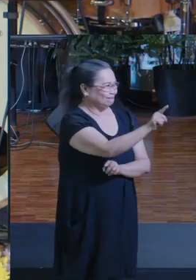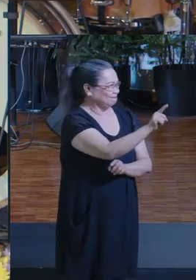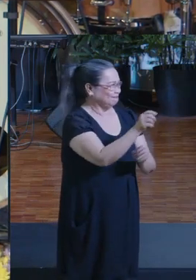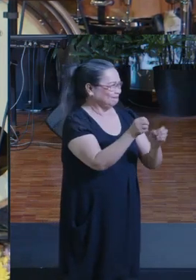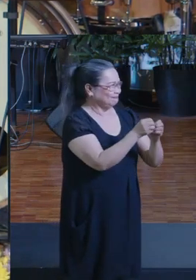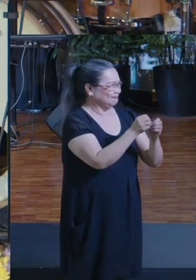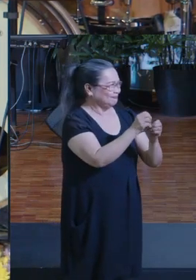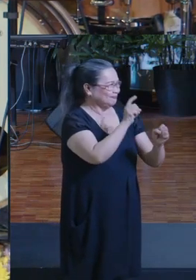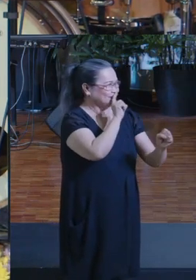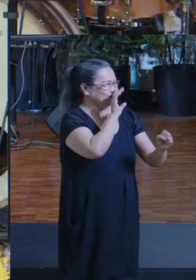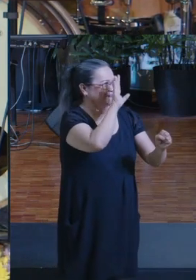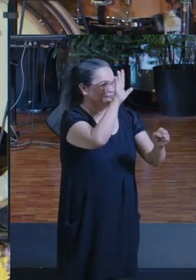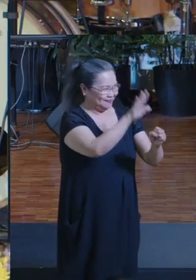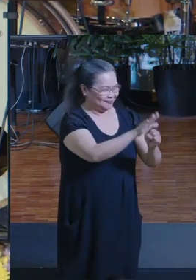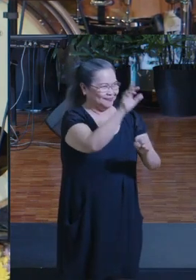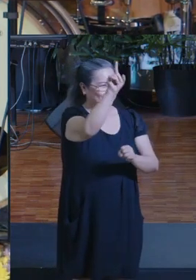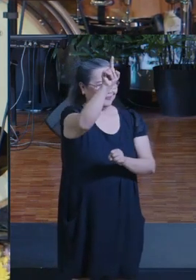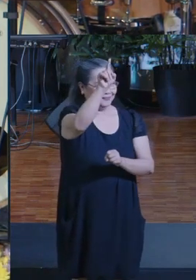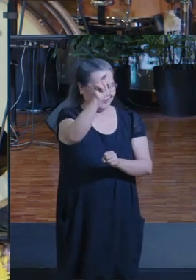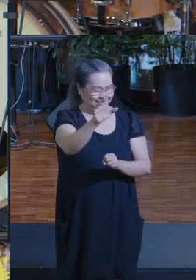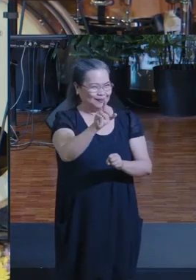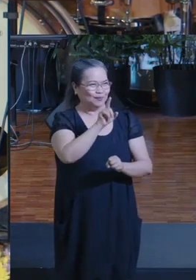ng pangako ng Diyos.